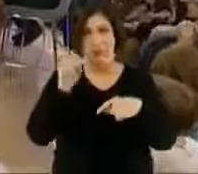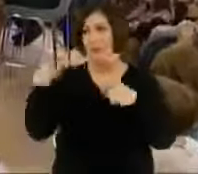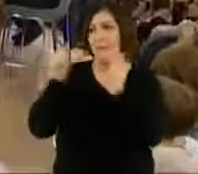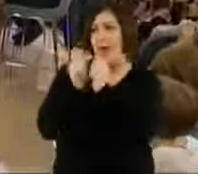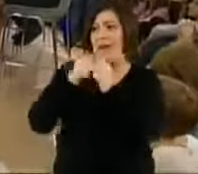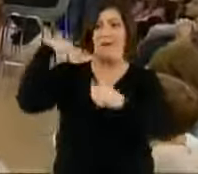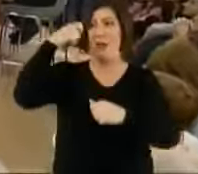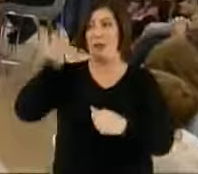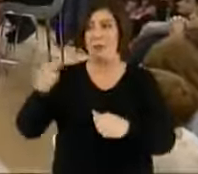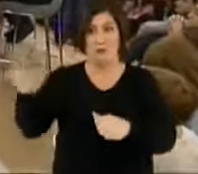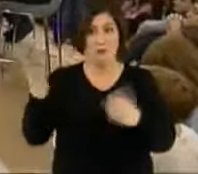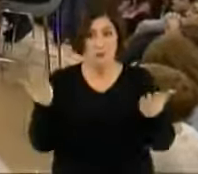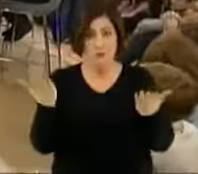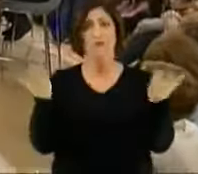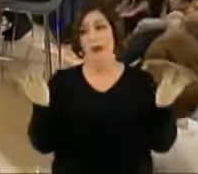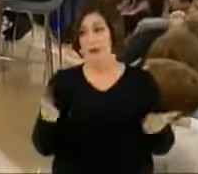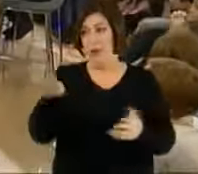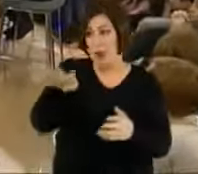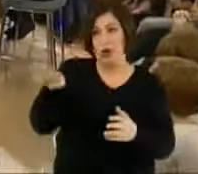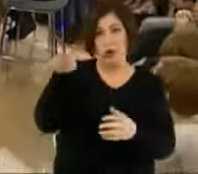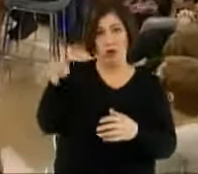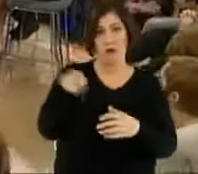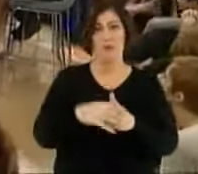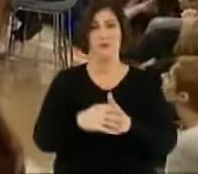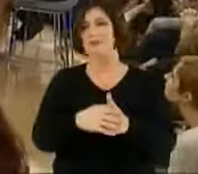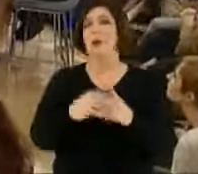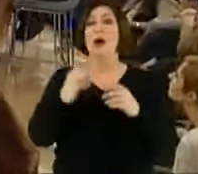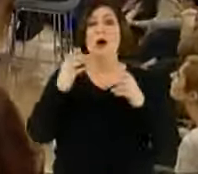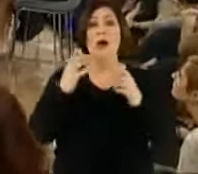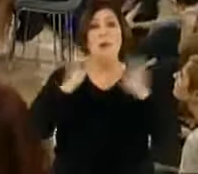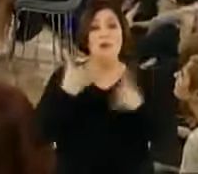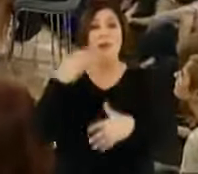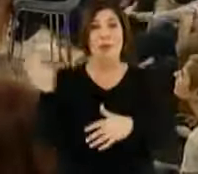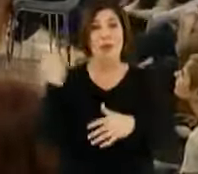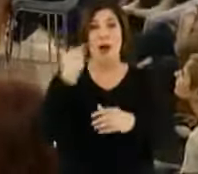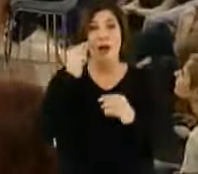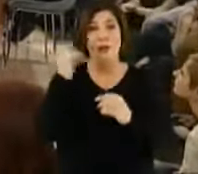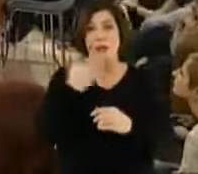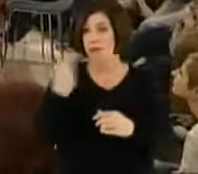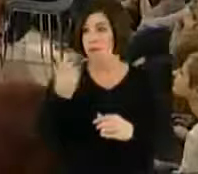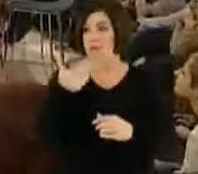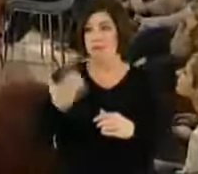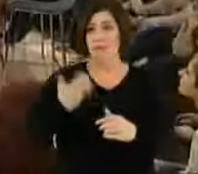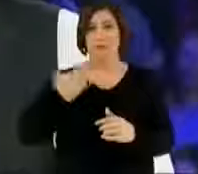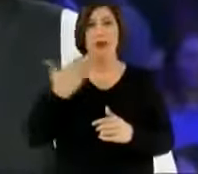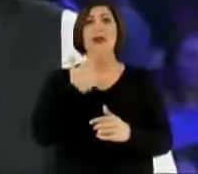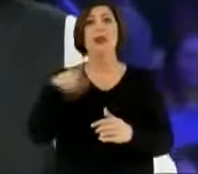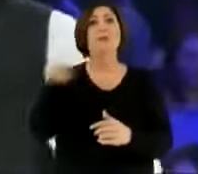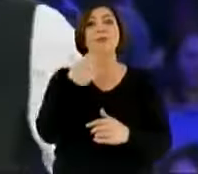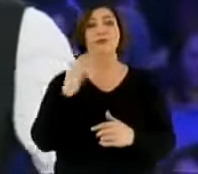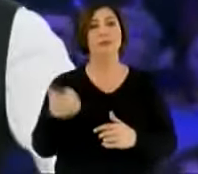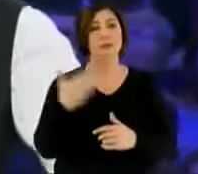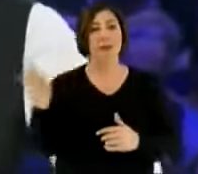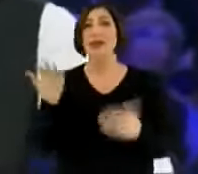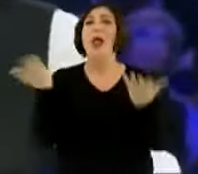film çektiniz. Evet. Dördünüz. Kadro çok genç. Adamlar çok yakışıklı, kadınlar çok güzel. Neler oluyor